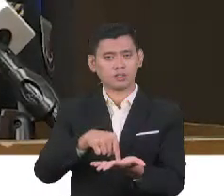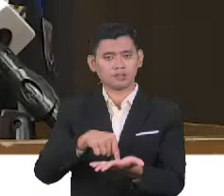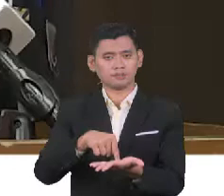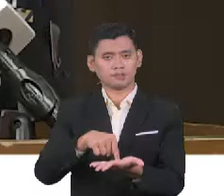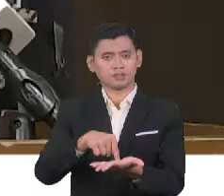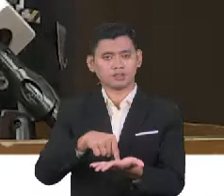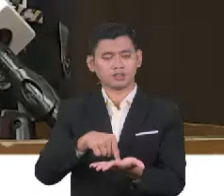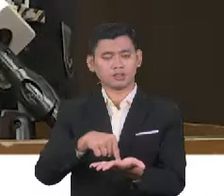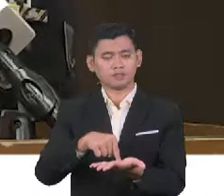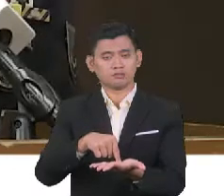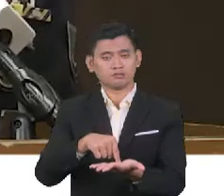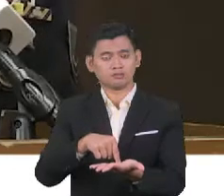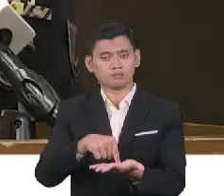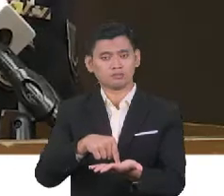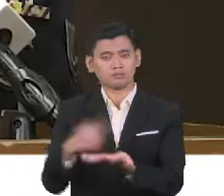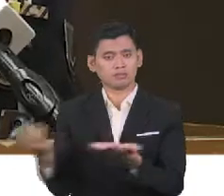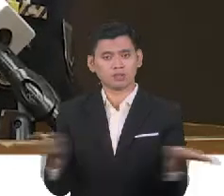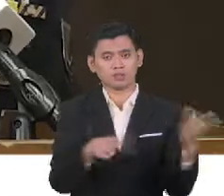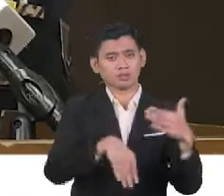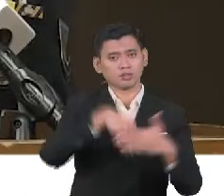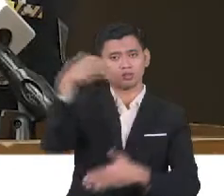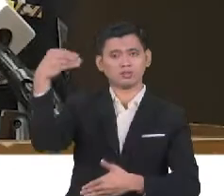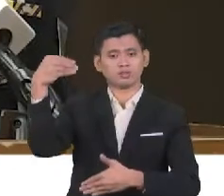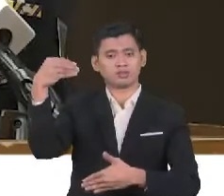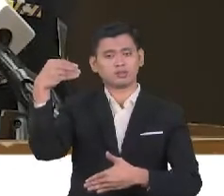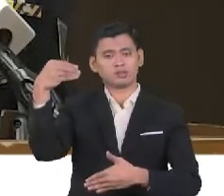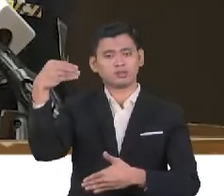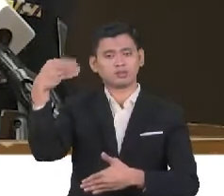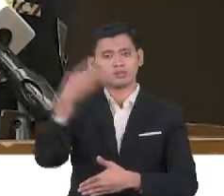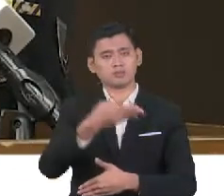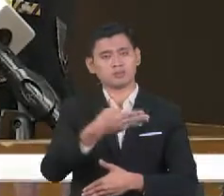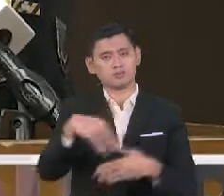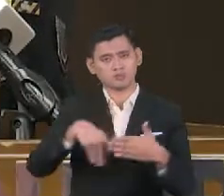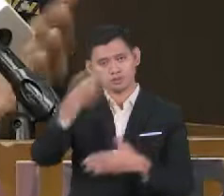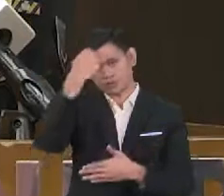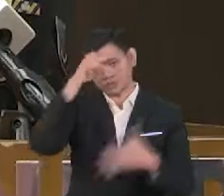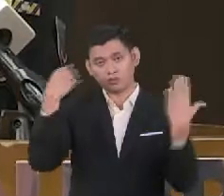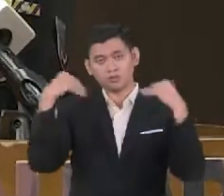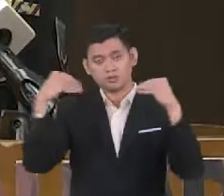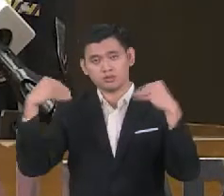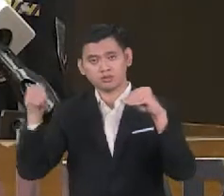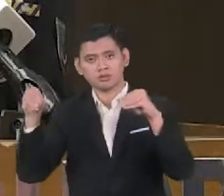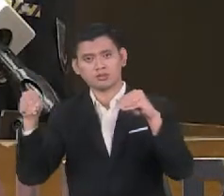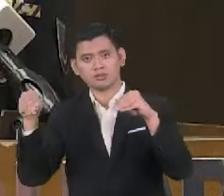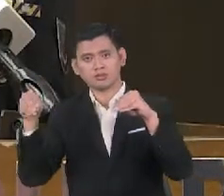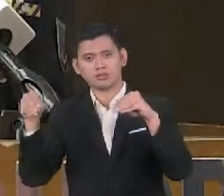lepas dia membawa keluar barang-barang ini untuk dijual di pasaran